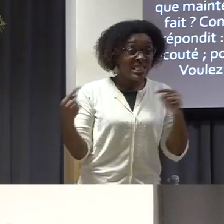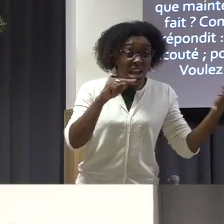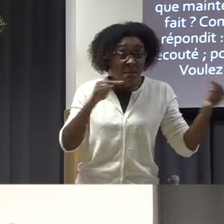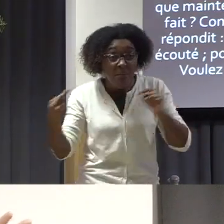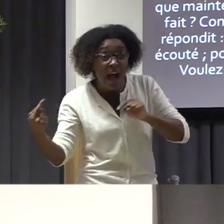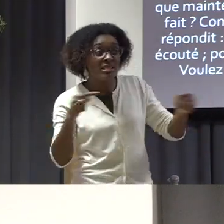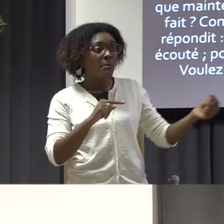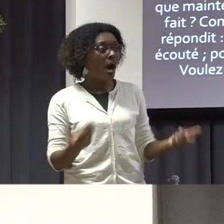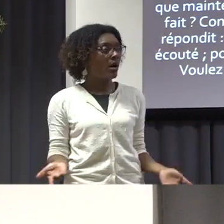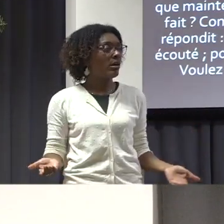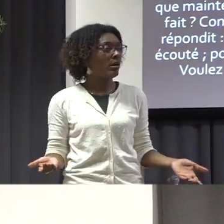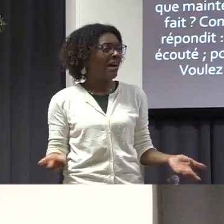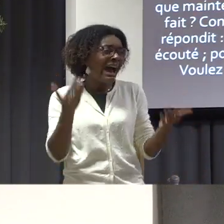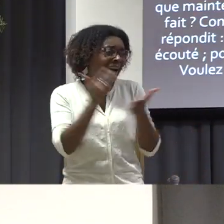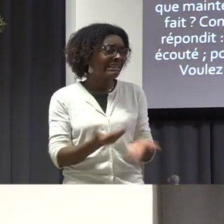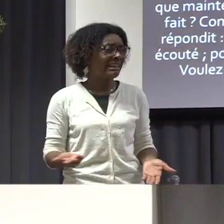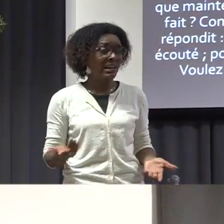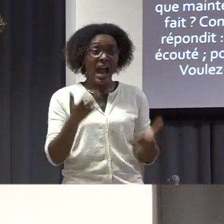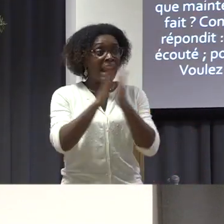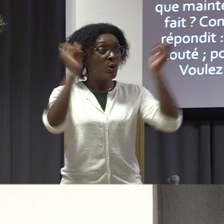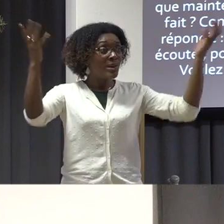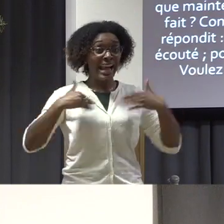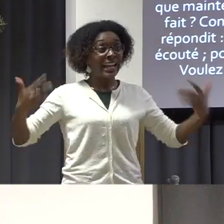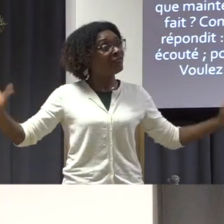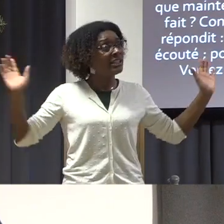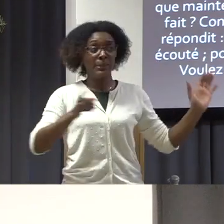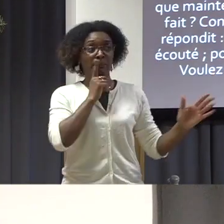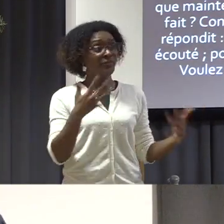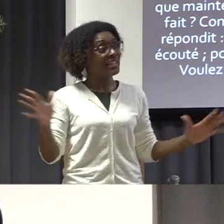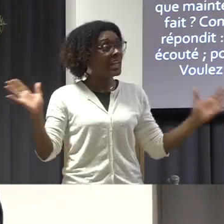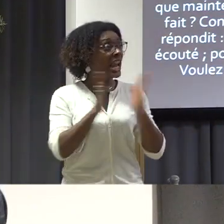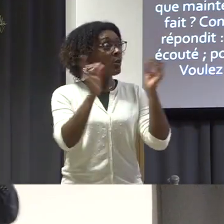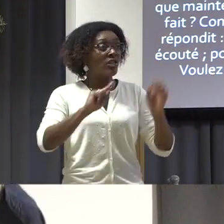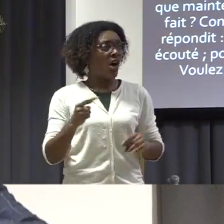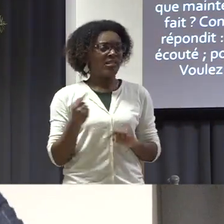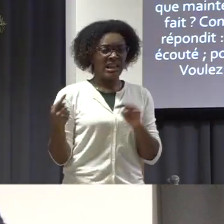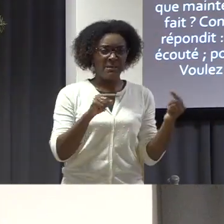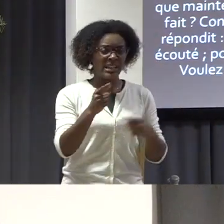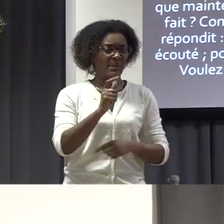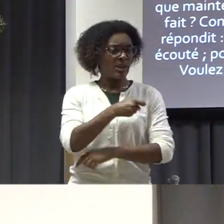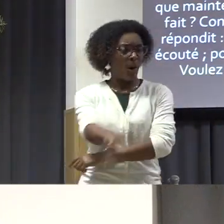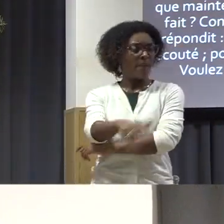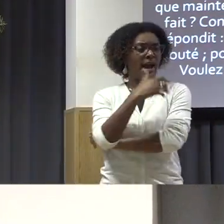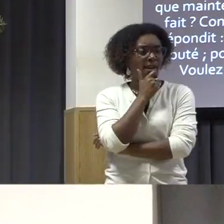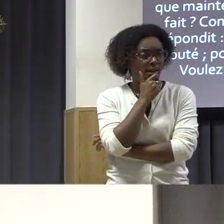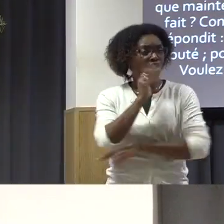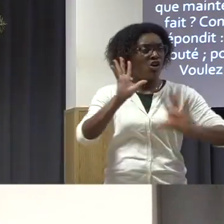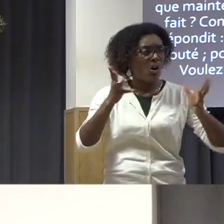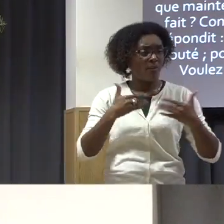mettant de côté la théologie il s'agit de la réponse de dieu aux situations